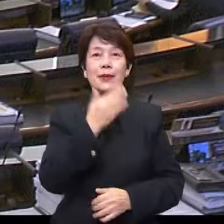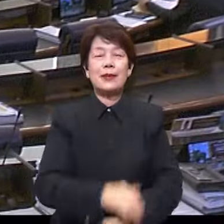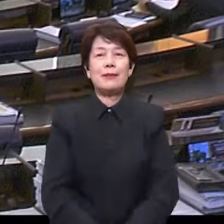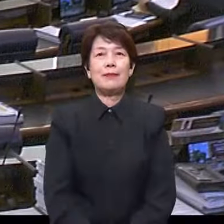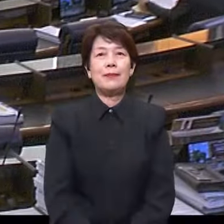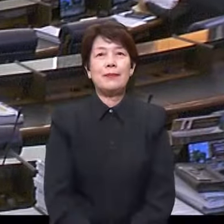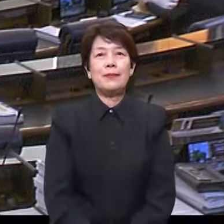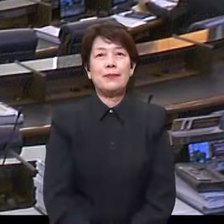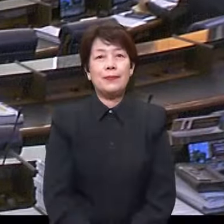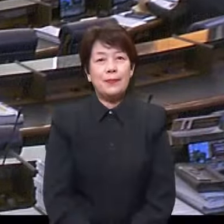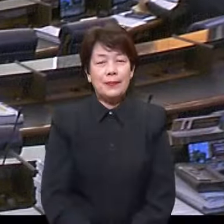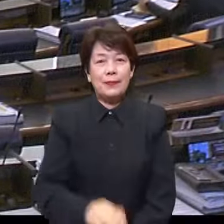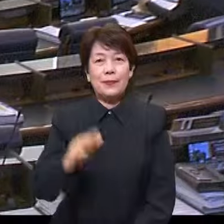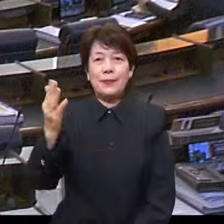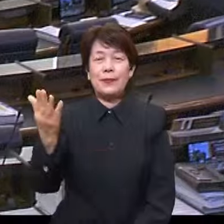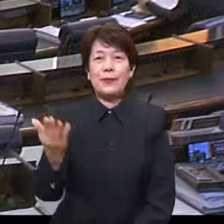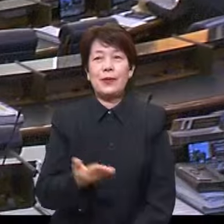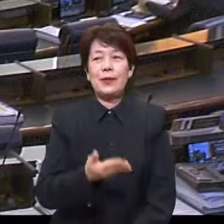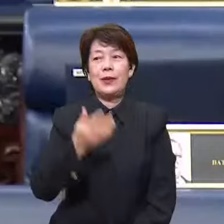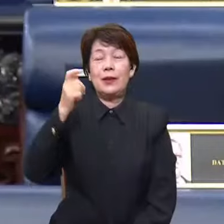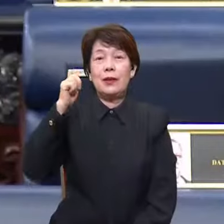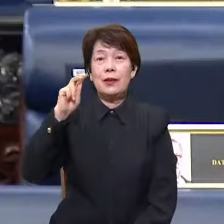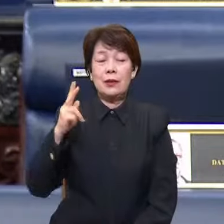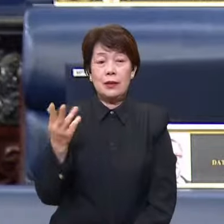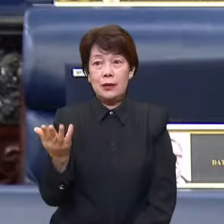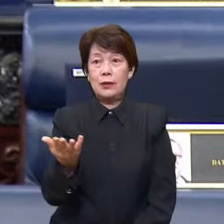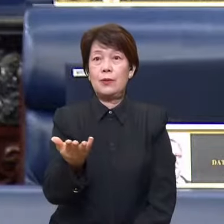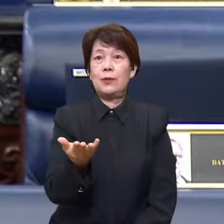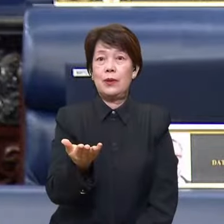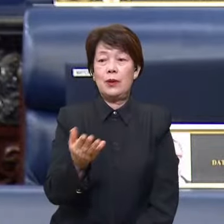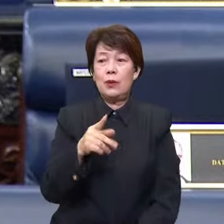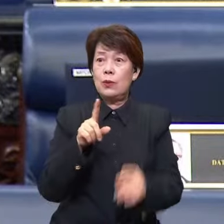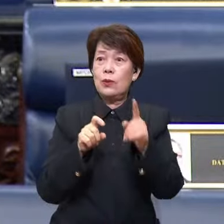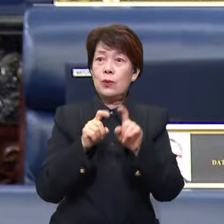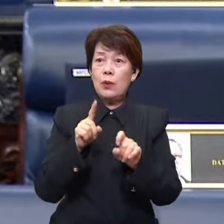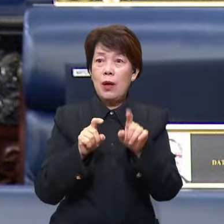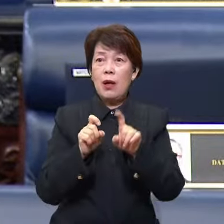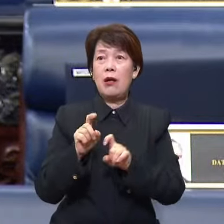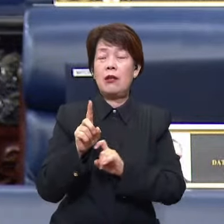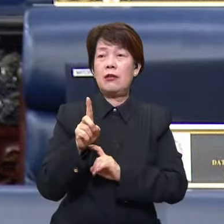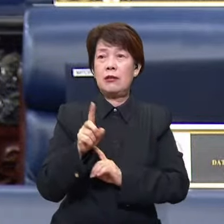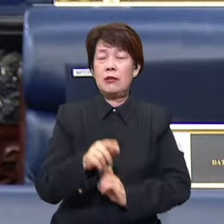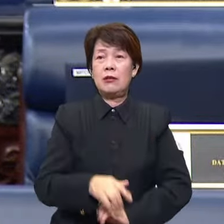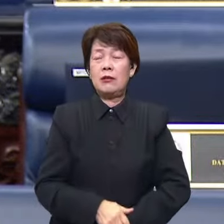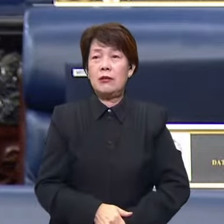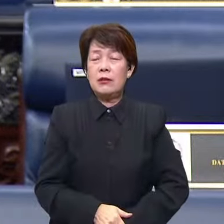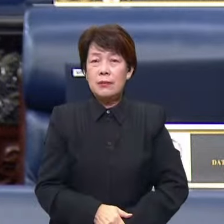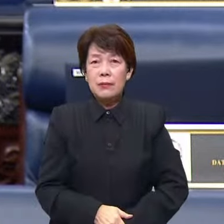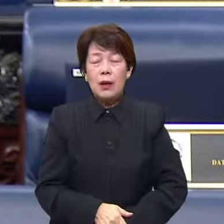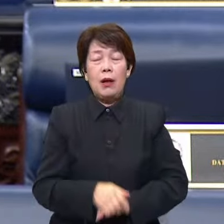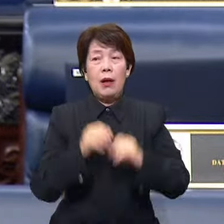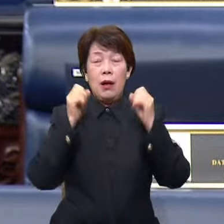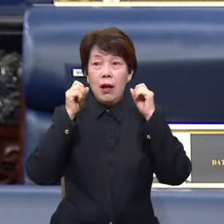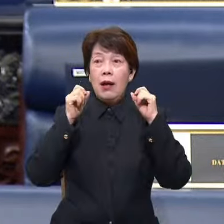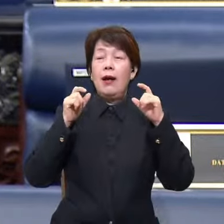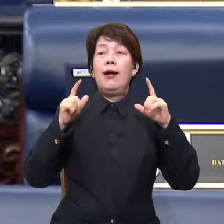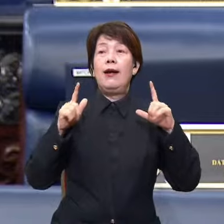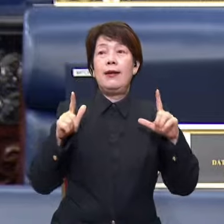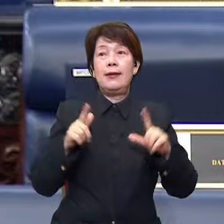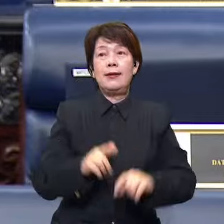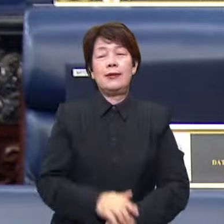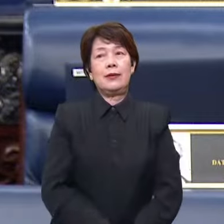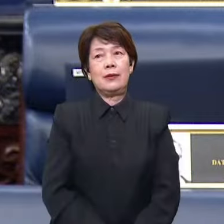Baik, Tan Sri Yang Dipertua, ini satu soalan yang agak mengejutkan kerana dia beralih